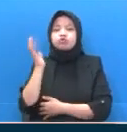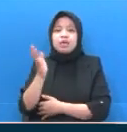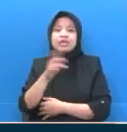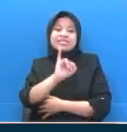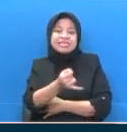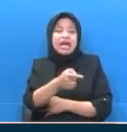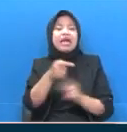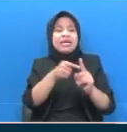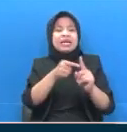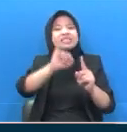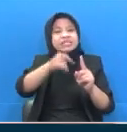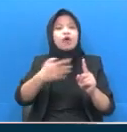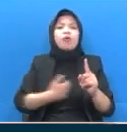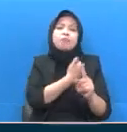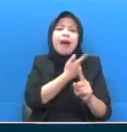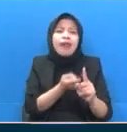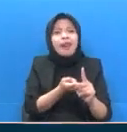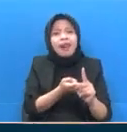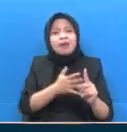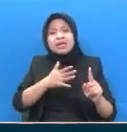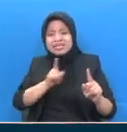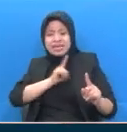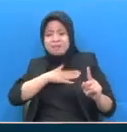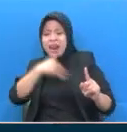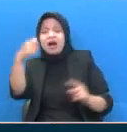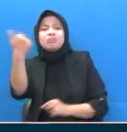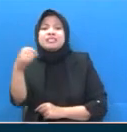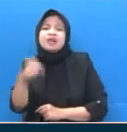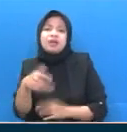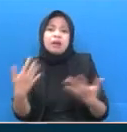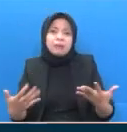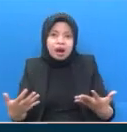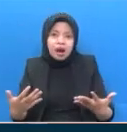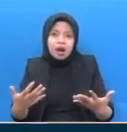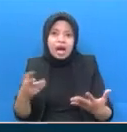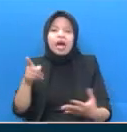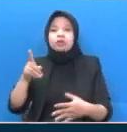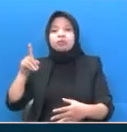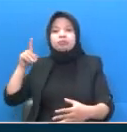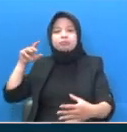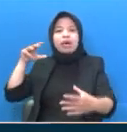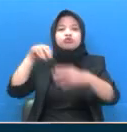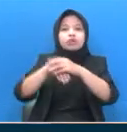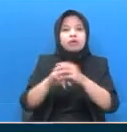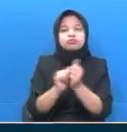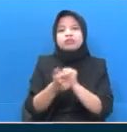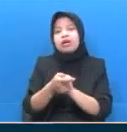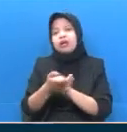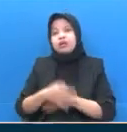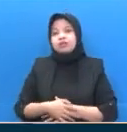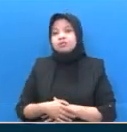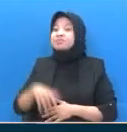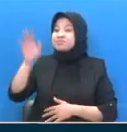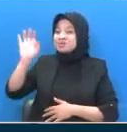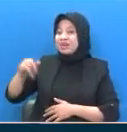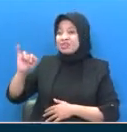sudah jadi korban, sudah tidak ada, sehingga tidak bisa membela diri. Jadi disitulah mereka bisa masuk, begitu menurut saya. Oke, Mas Jonathan, tetapi ini kan